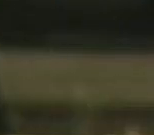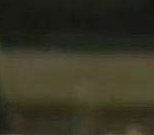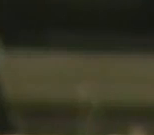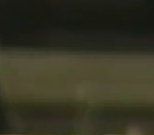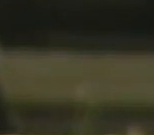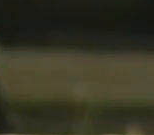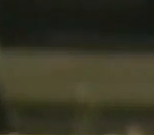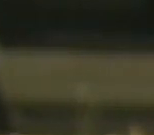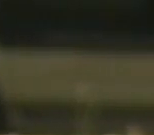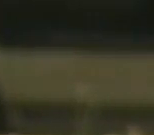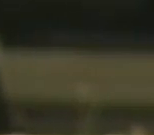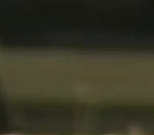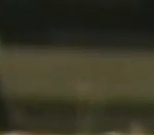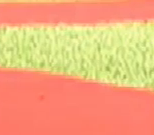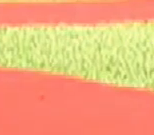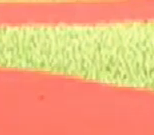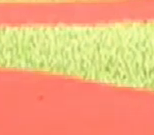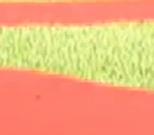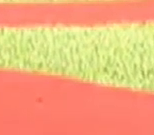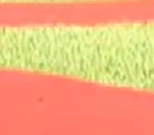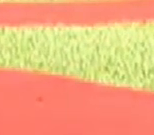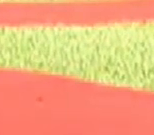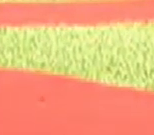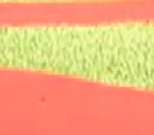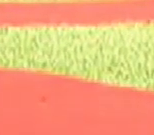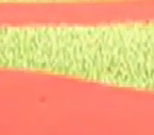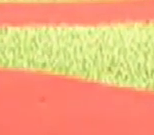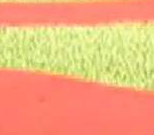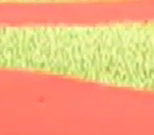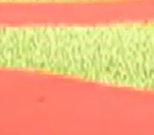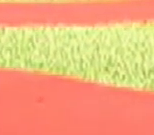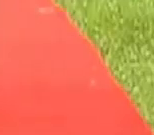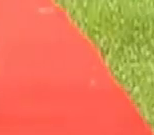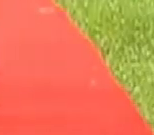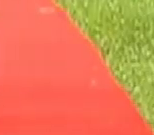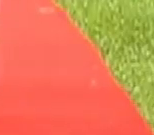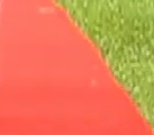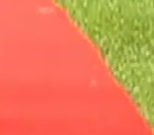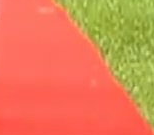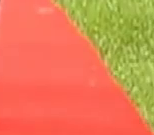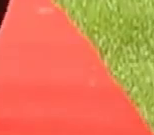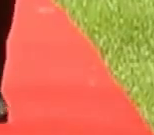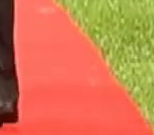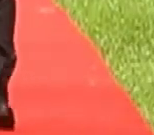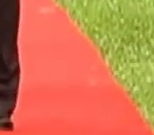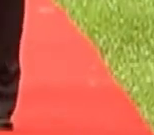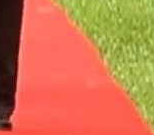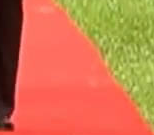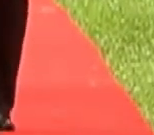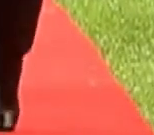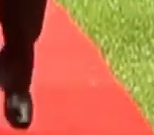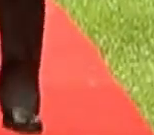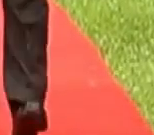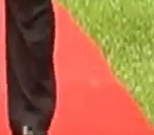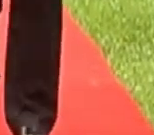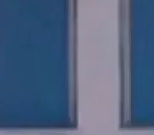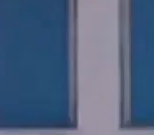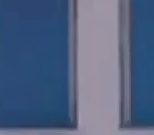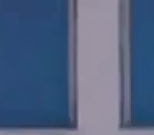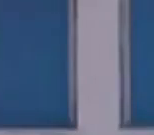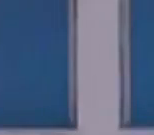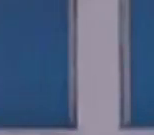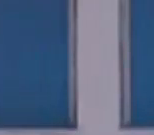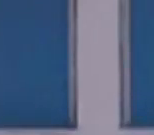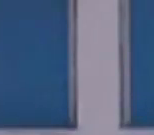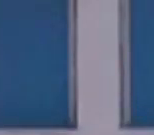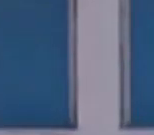niyan, kahit na nanalo na tayo, kahit na napakita na natin na sa atin ang West Philippine Sea, kapag nakipagkontrata tayo sa China